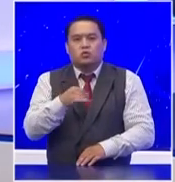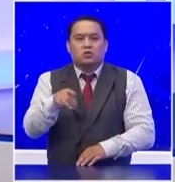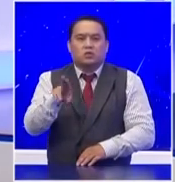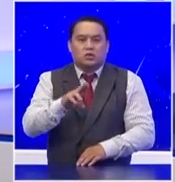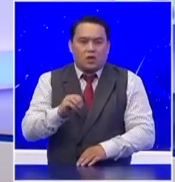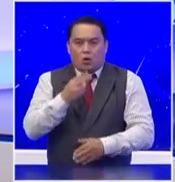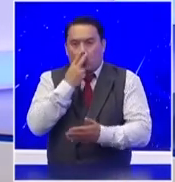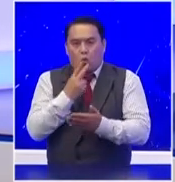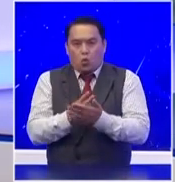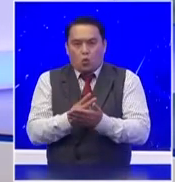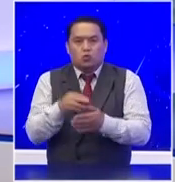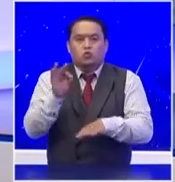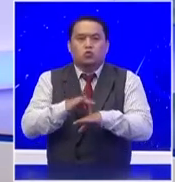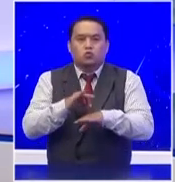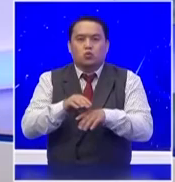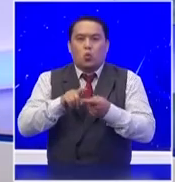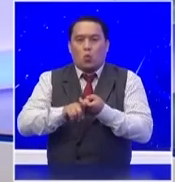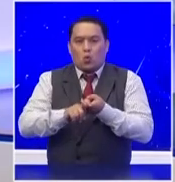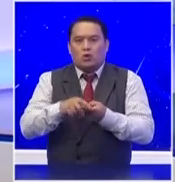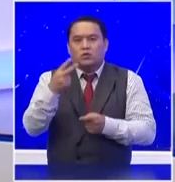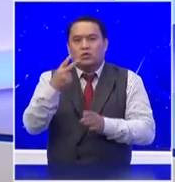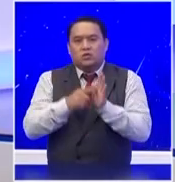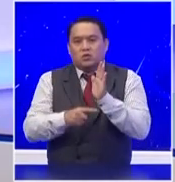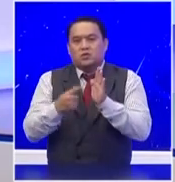23 шілдедегі көрсеткіш бойынша күбе жұқтырғандар саны